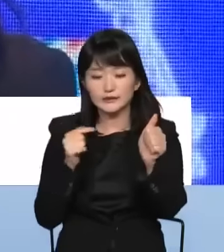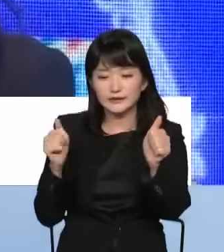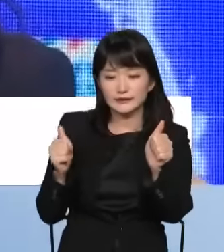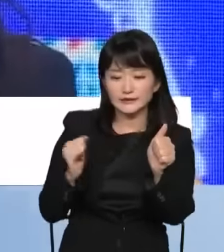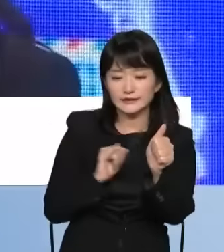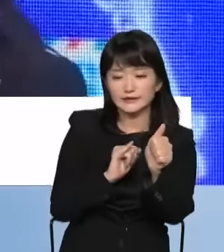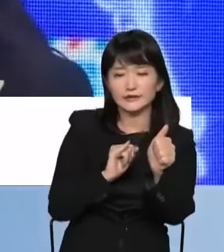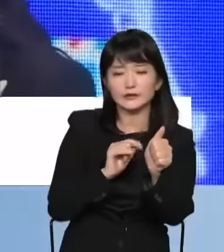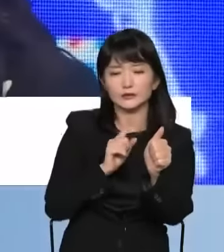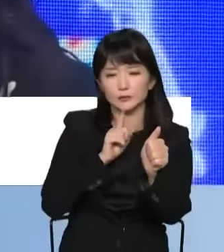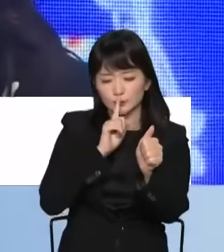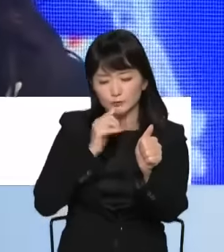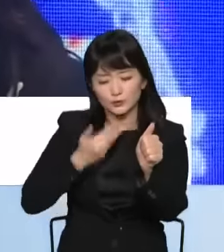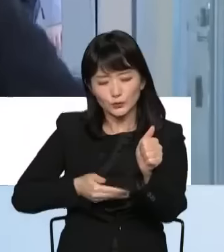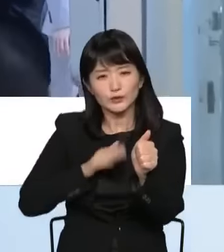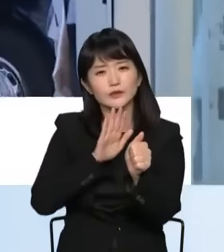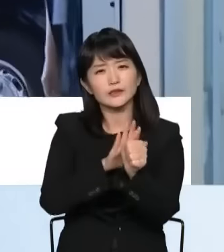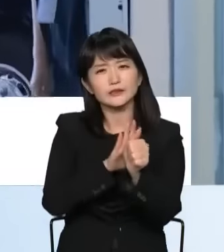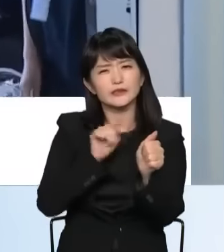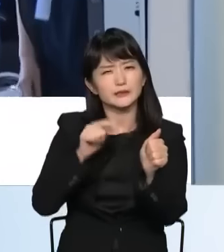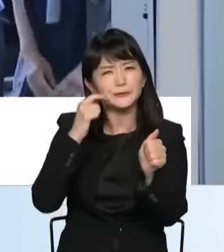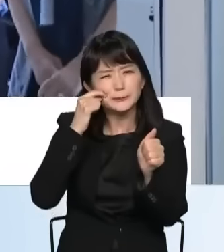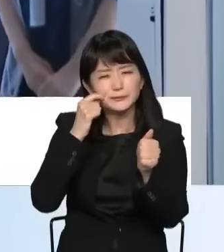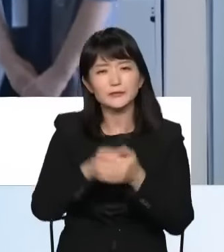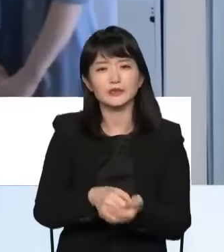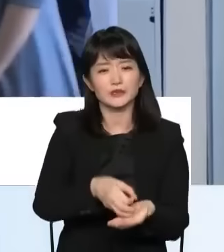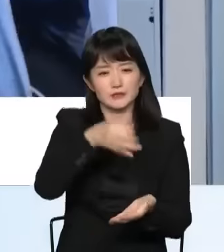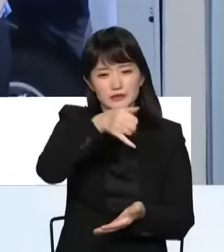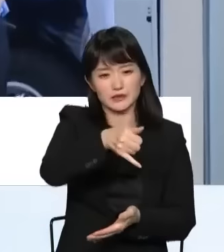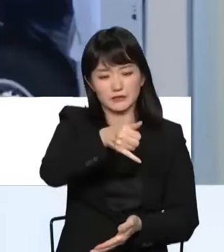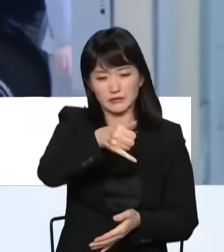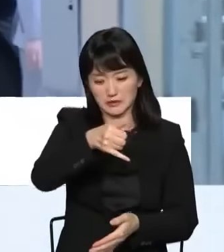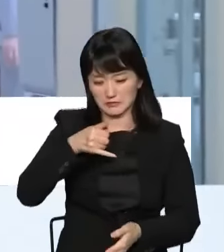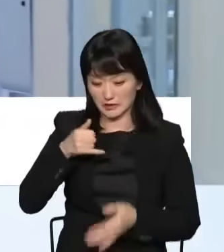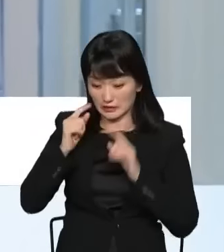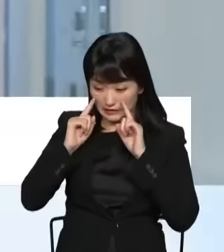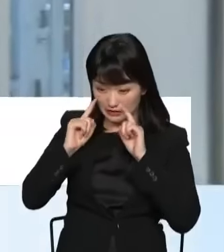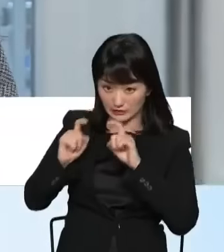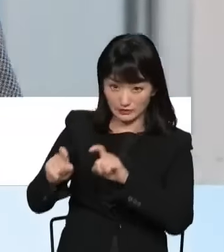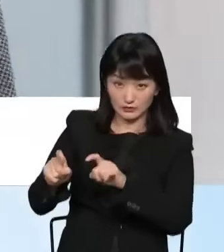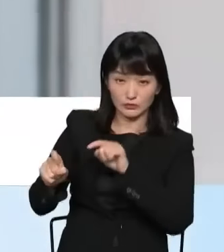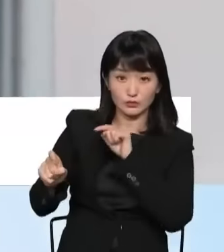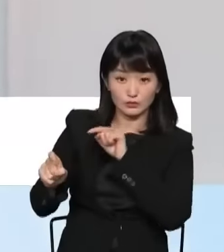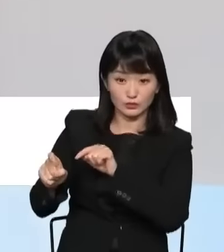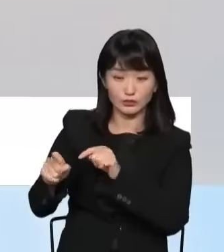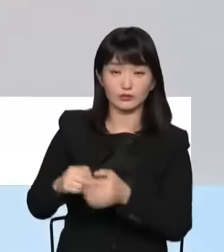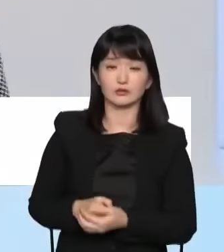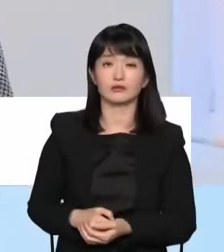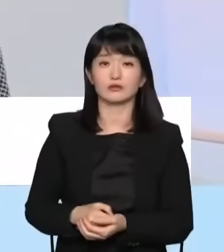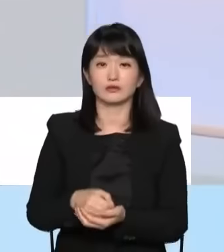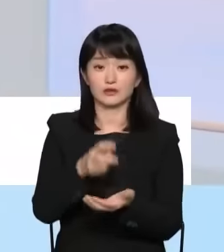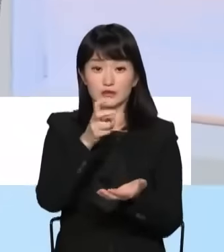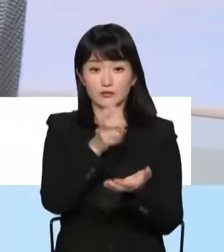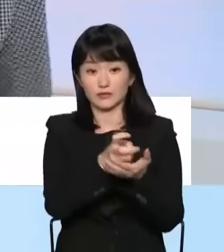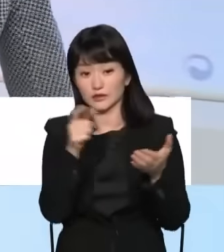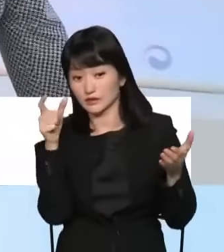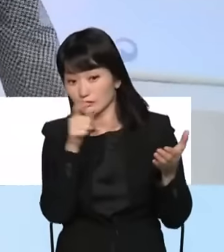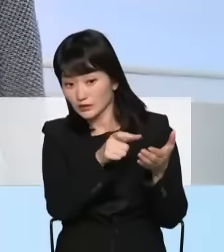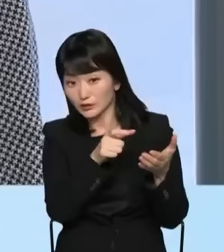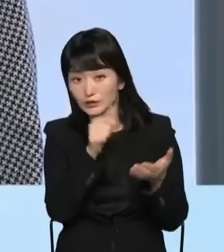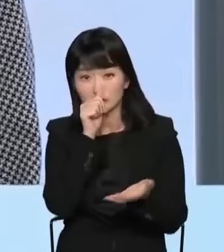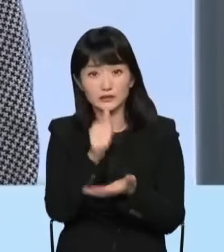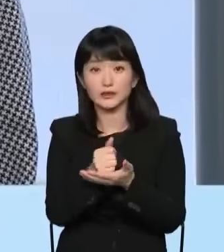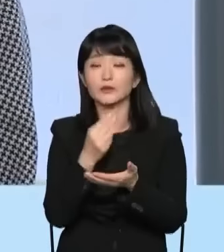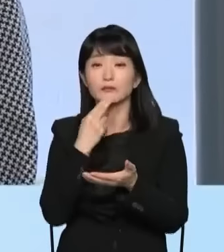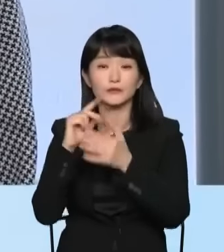그렇지 못하게 된 점 그리고 명백 의혹만 하더라도 저희가 그 법적으로는 불기소 처분을 받았지만